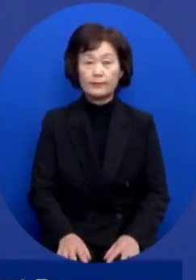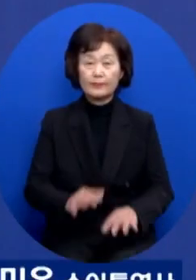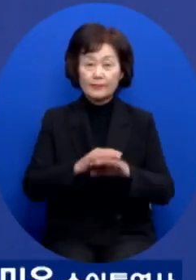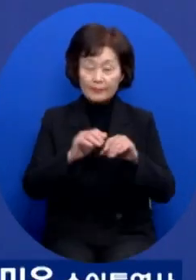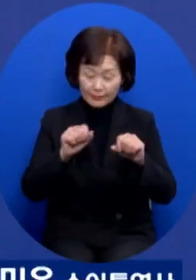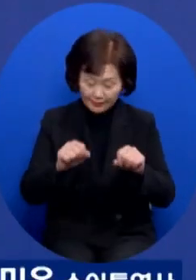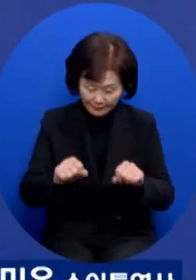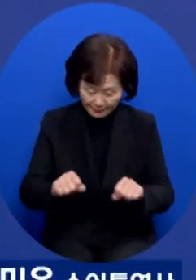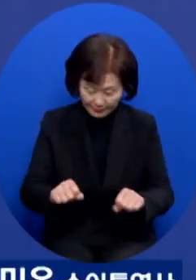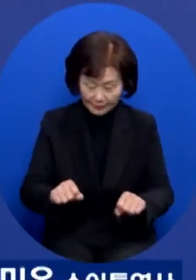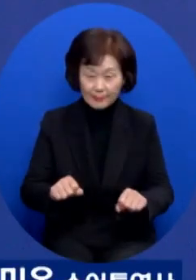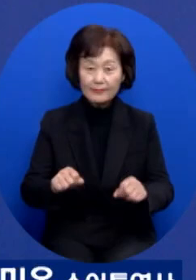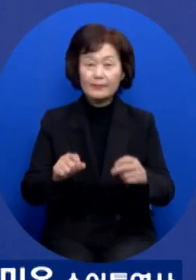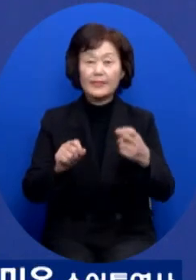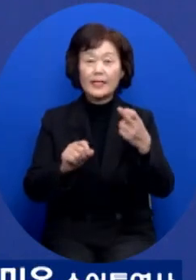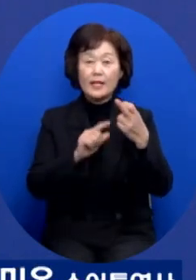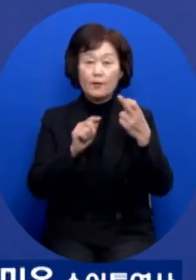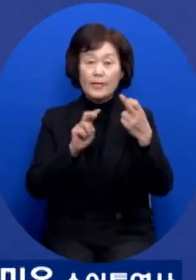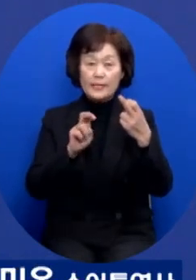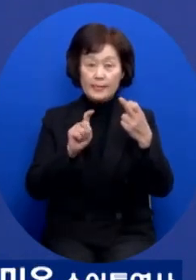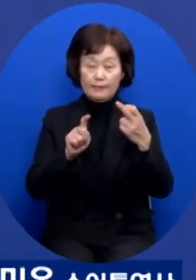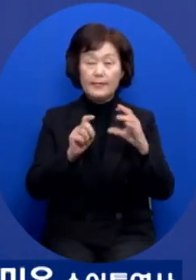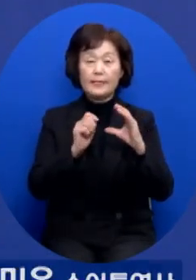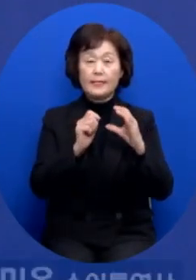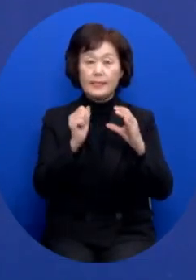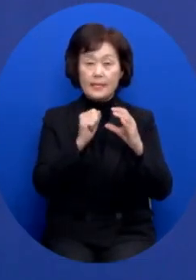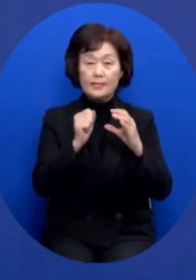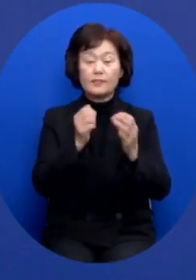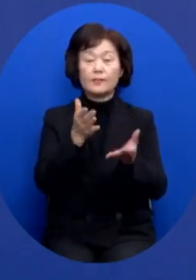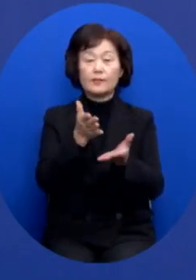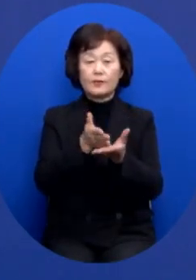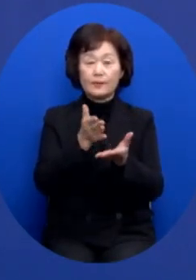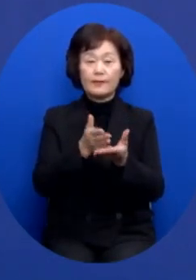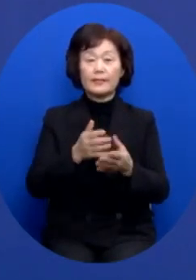시청자 여러분 안녕하십니까. 12월 21일 CTS 뉴스입니다.